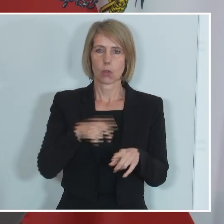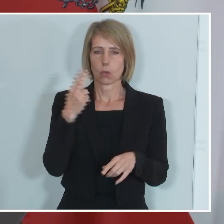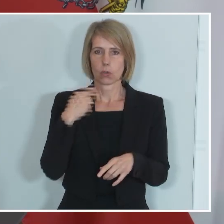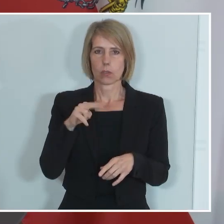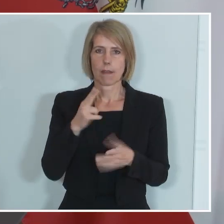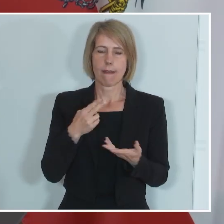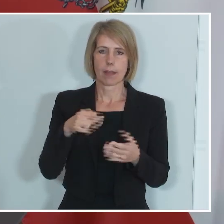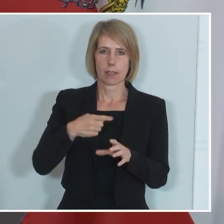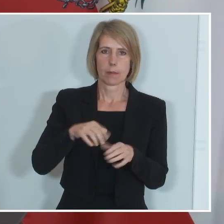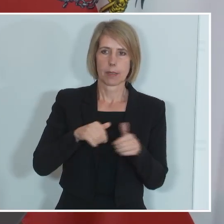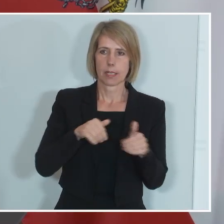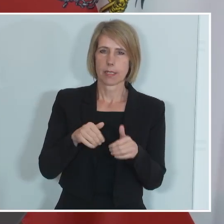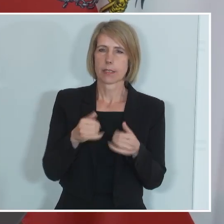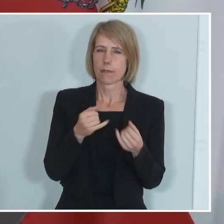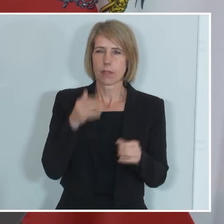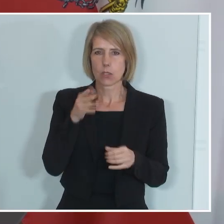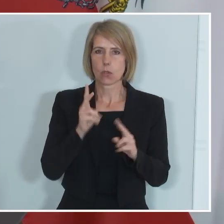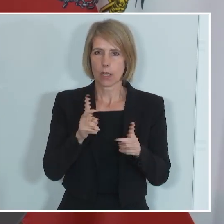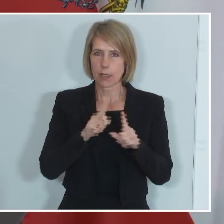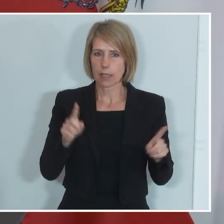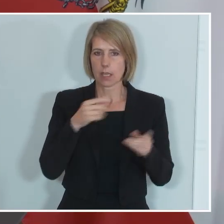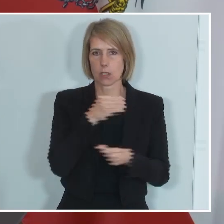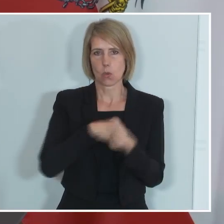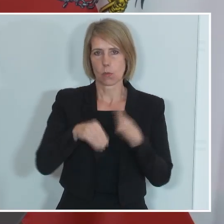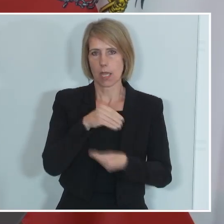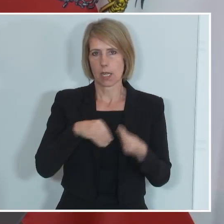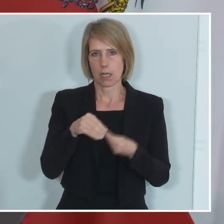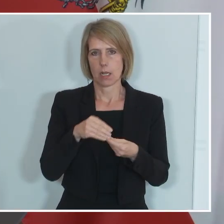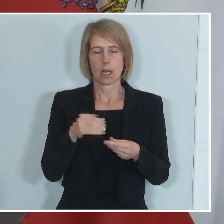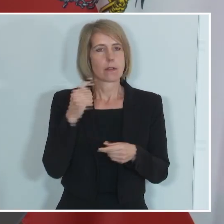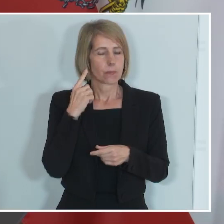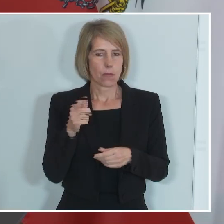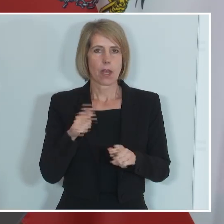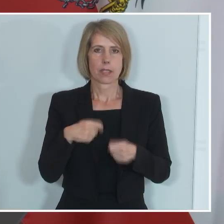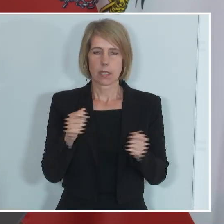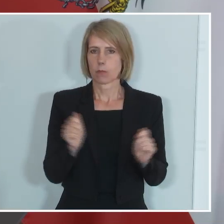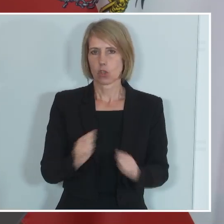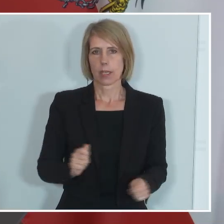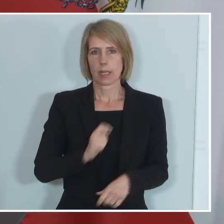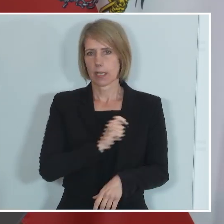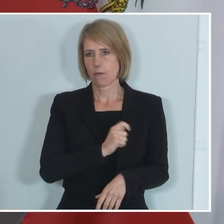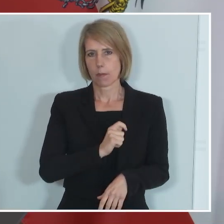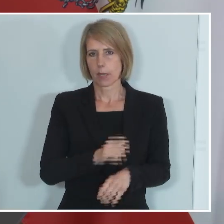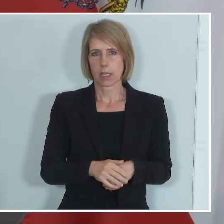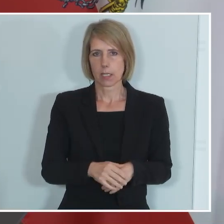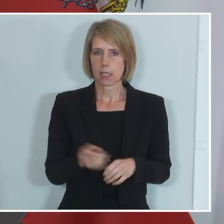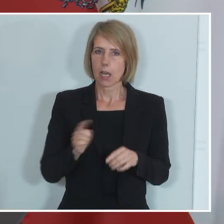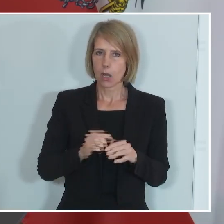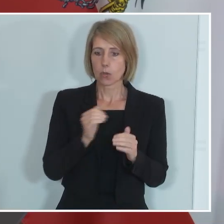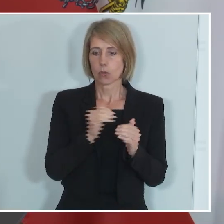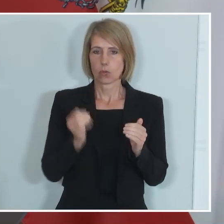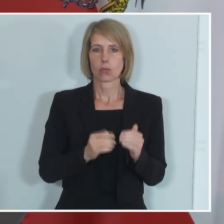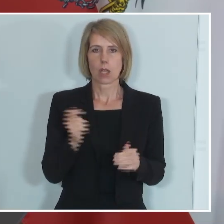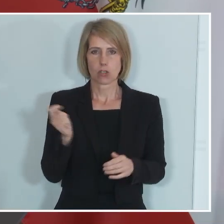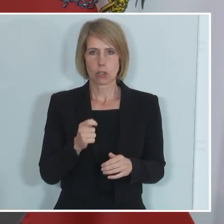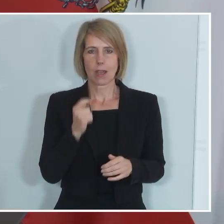wie man in Zukunft mit derartigen Fällen umgehen kann. Wir wissen, dass es immer wieder schreckliche Verbrechen gibt, auch von unter